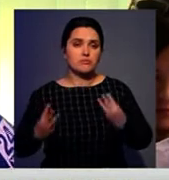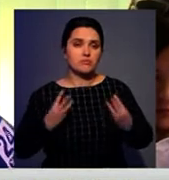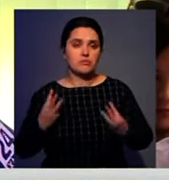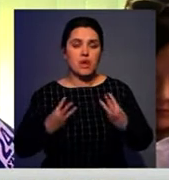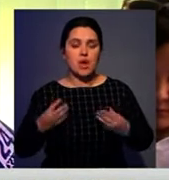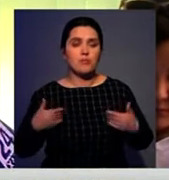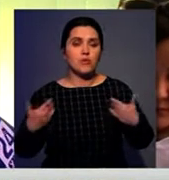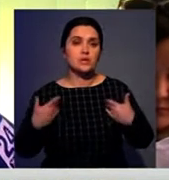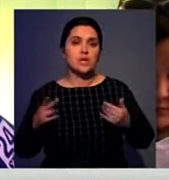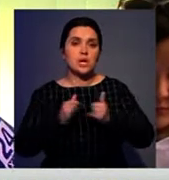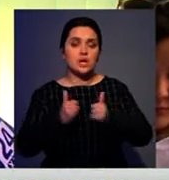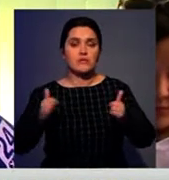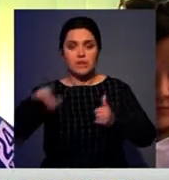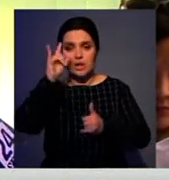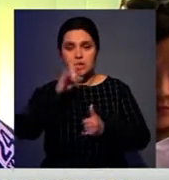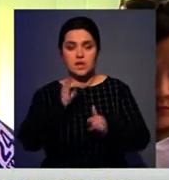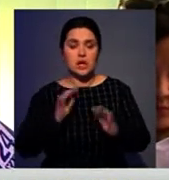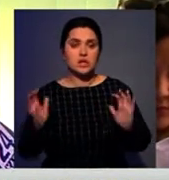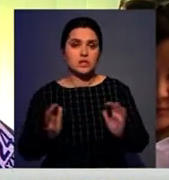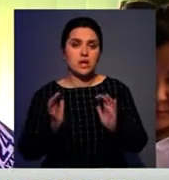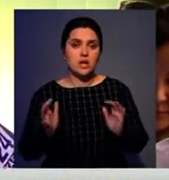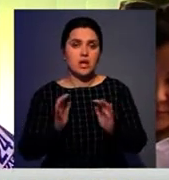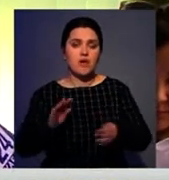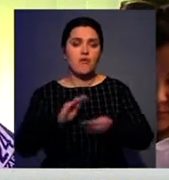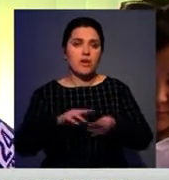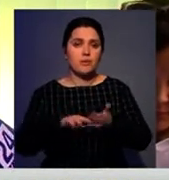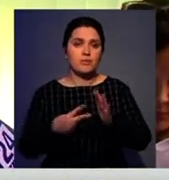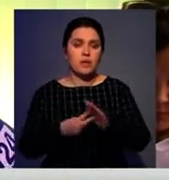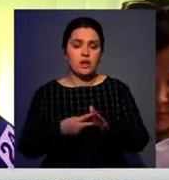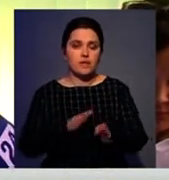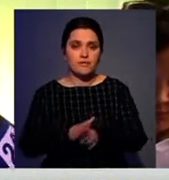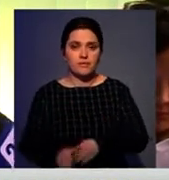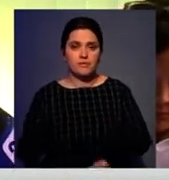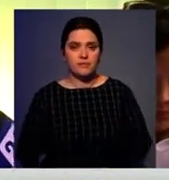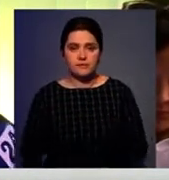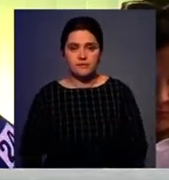пользу для развития нашего государства и для сохранения всех тех позиций, которые мы сегодня достигли.